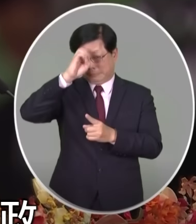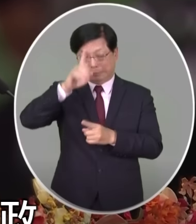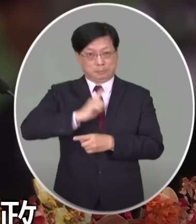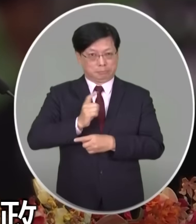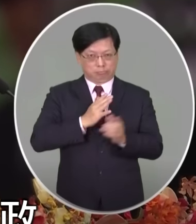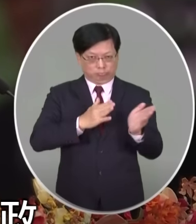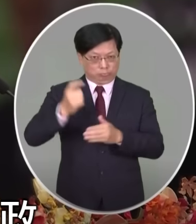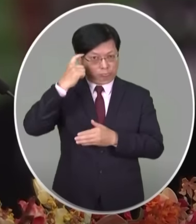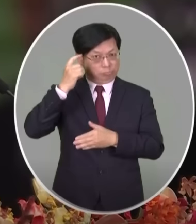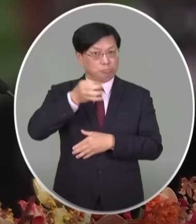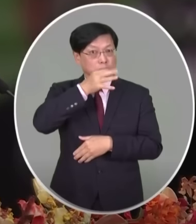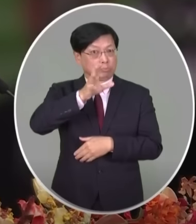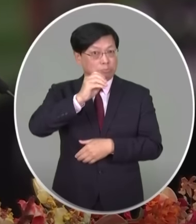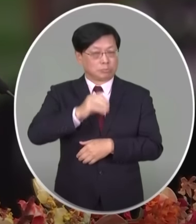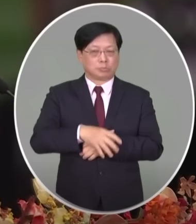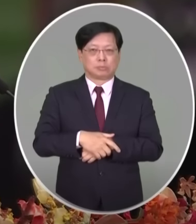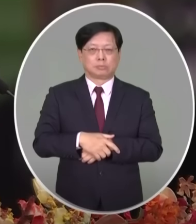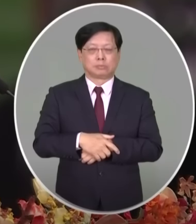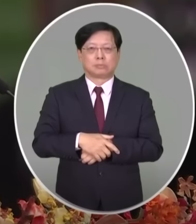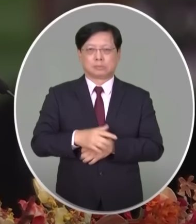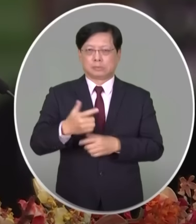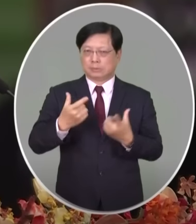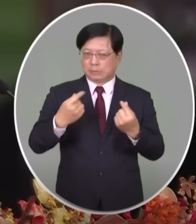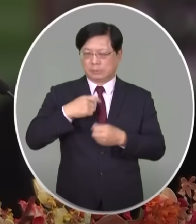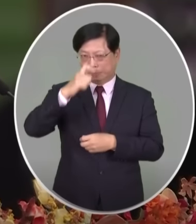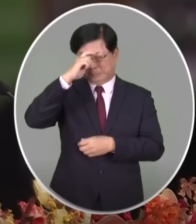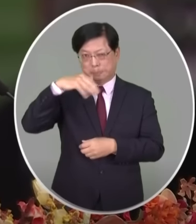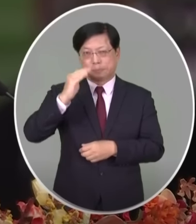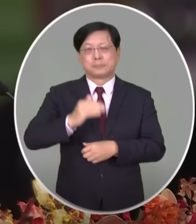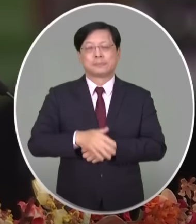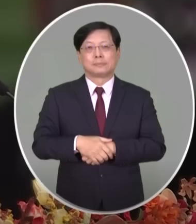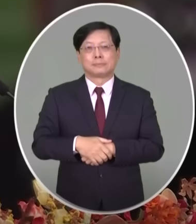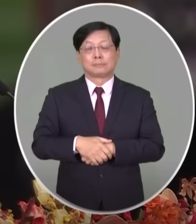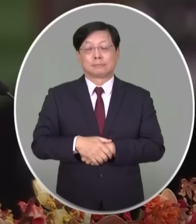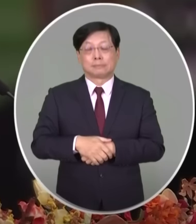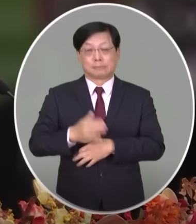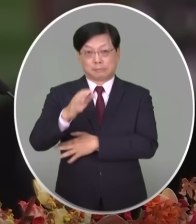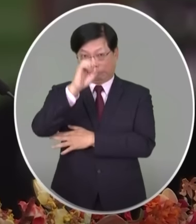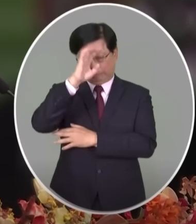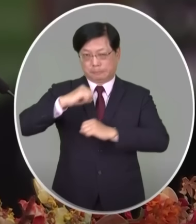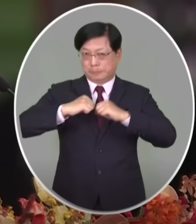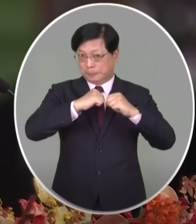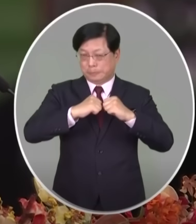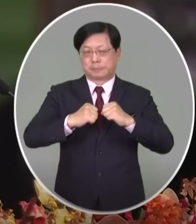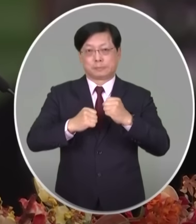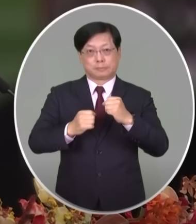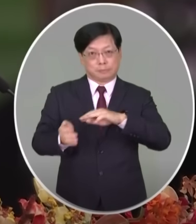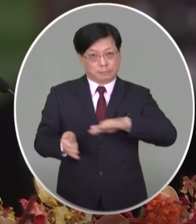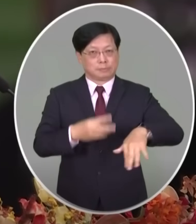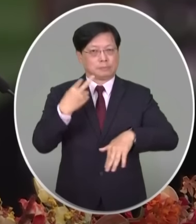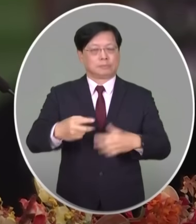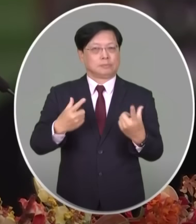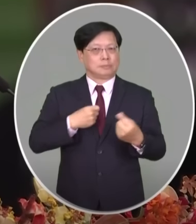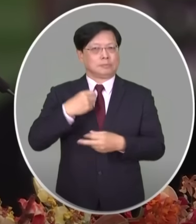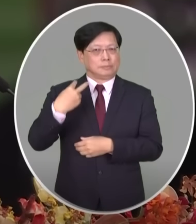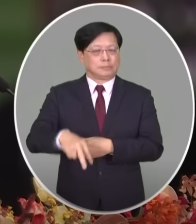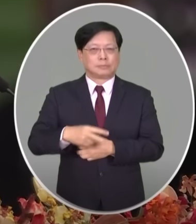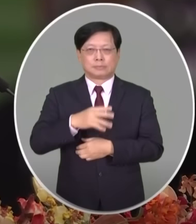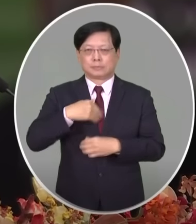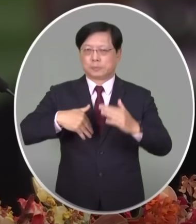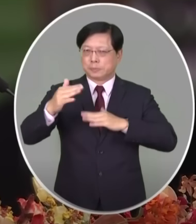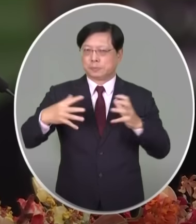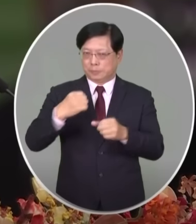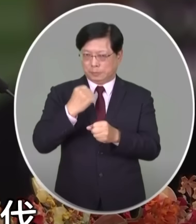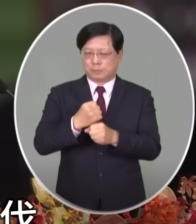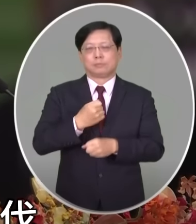问政也有很大的期待，政党在竞争之外也应该有合作的信